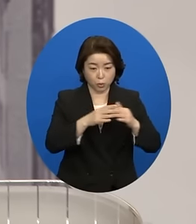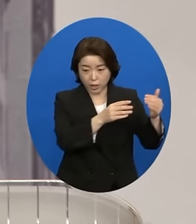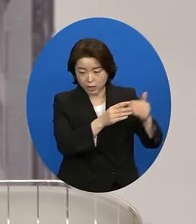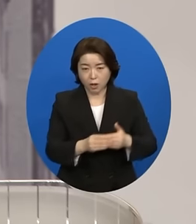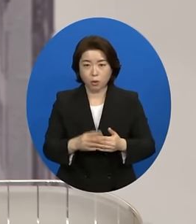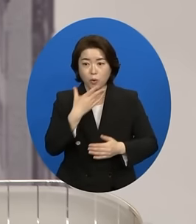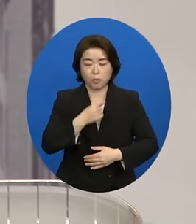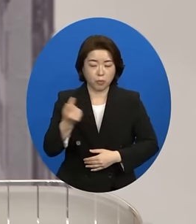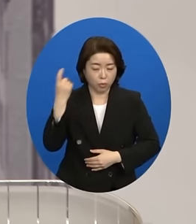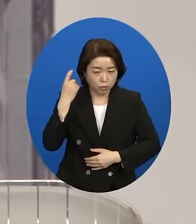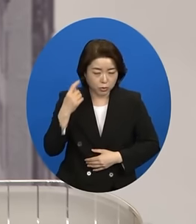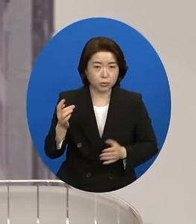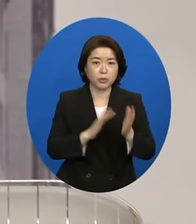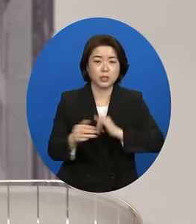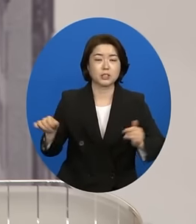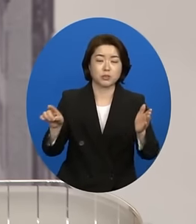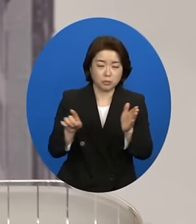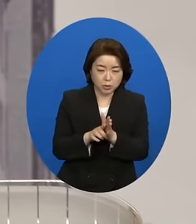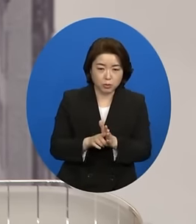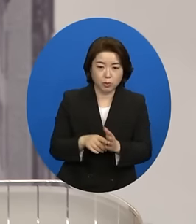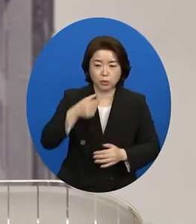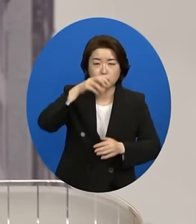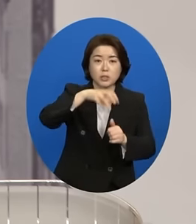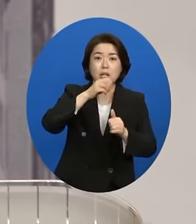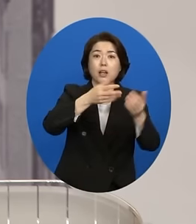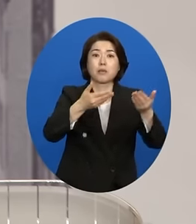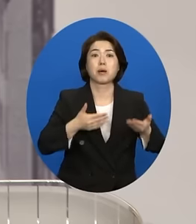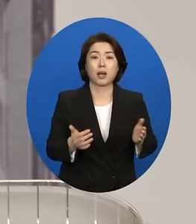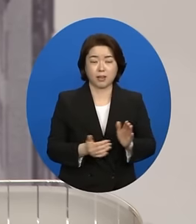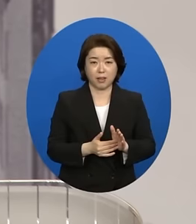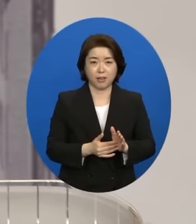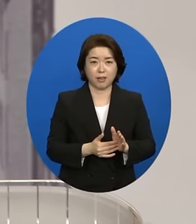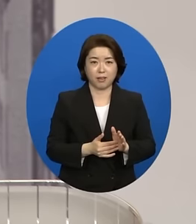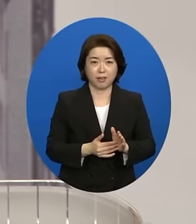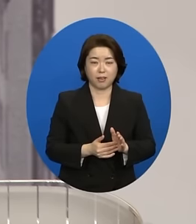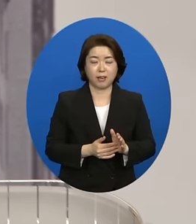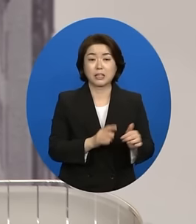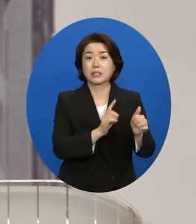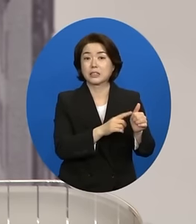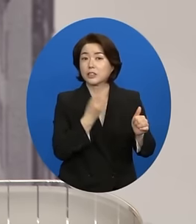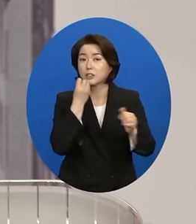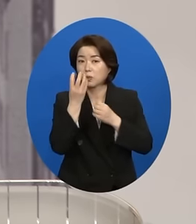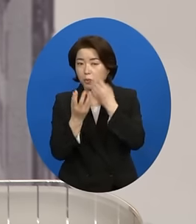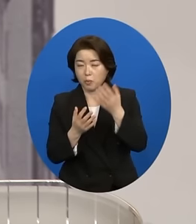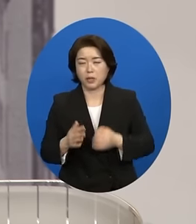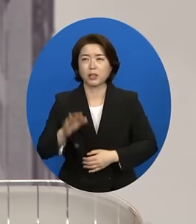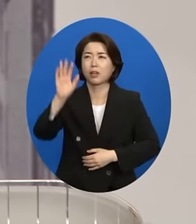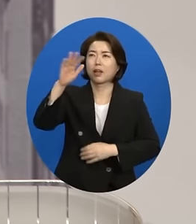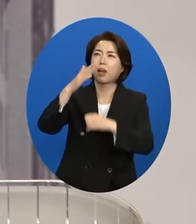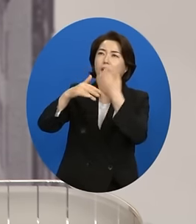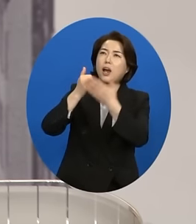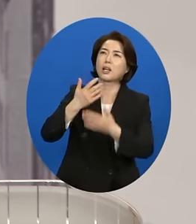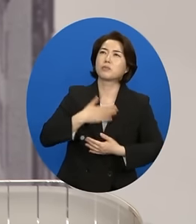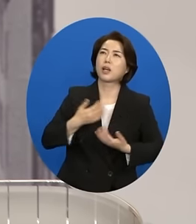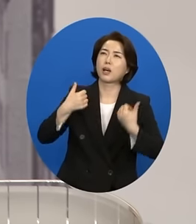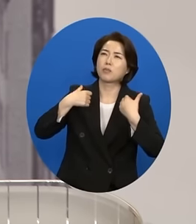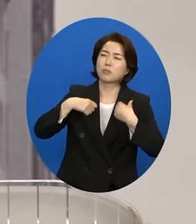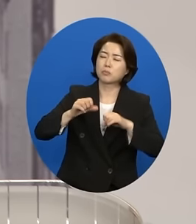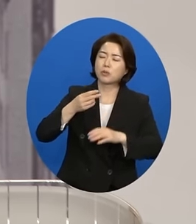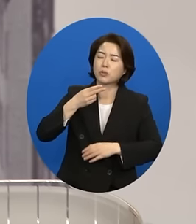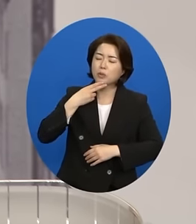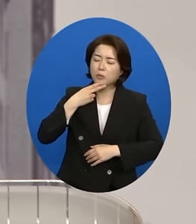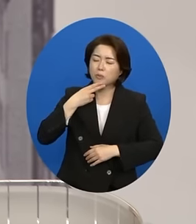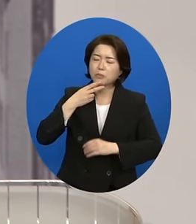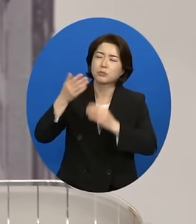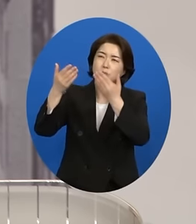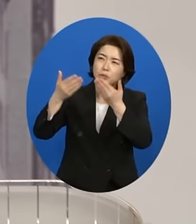예수를 믿고 세례를 받으신 거예요. 그러면서 그분의 고백이, 하나님 저 포기하지 않아서